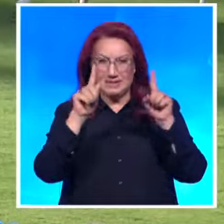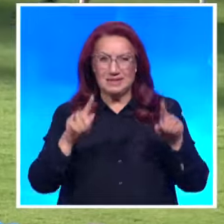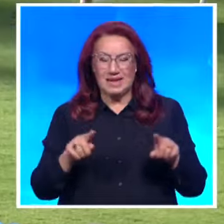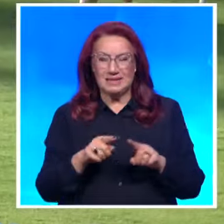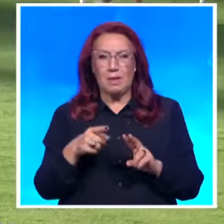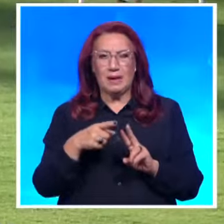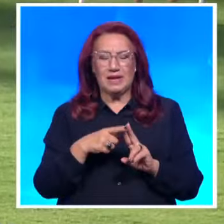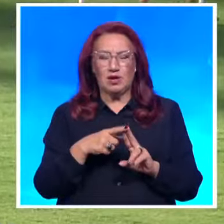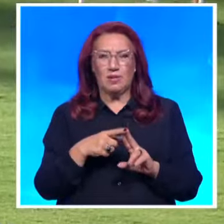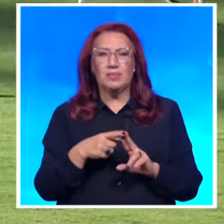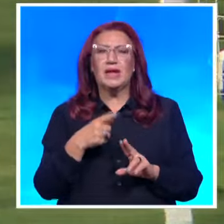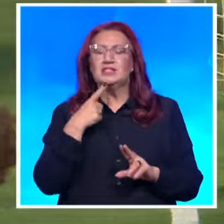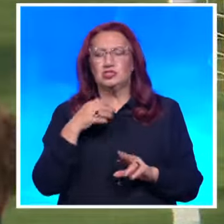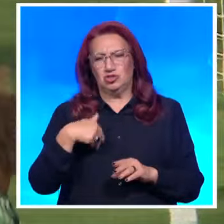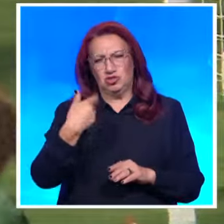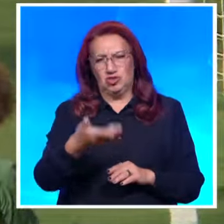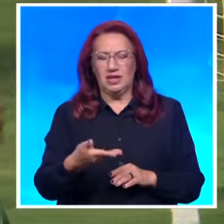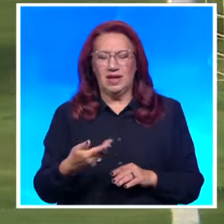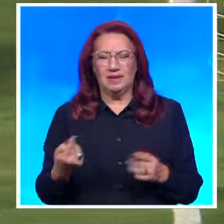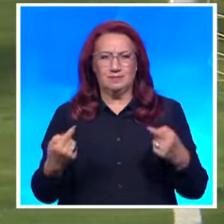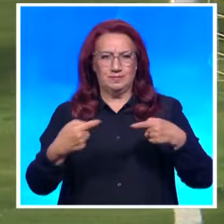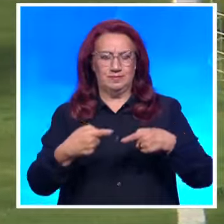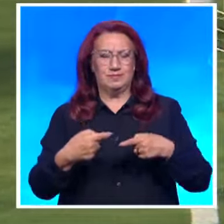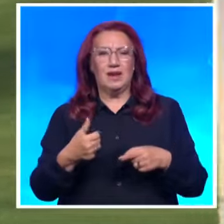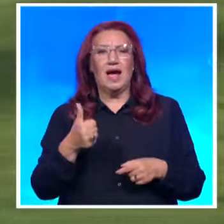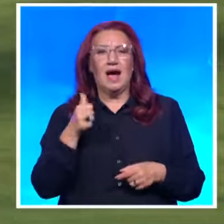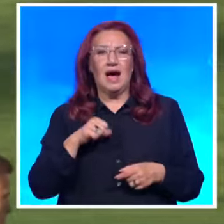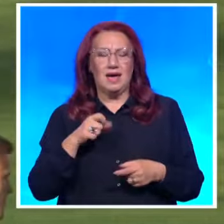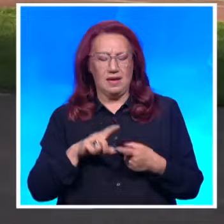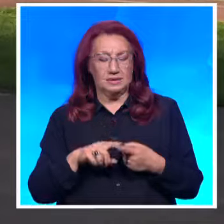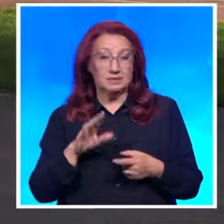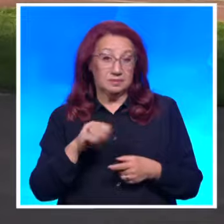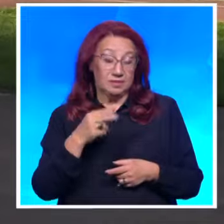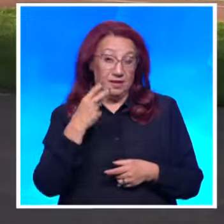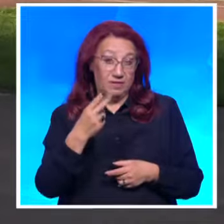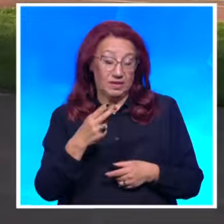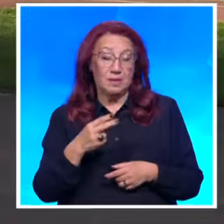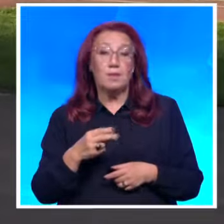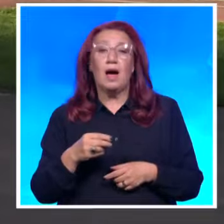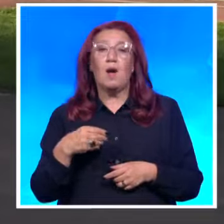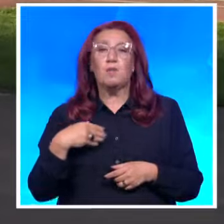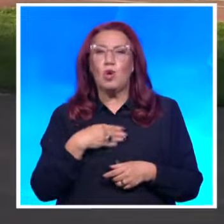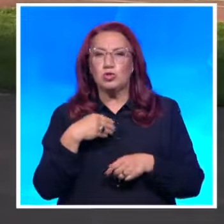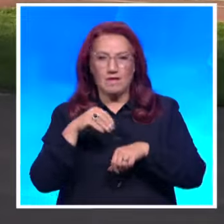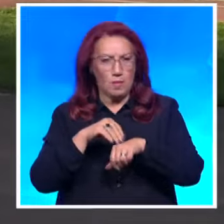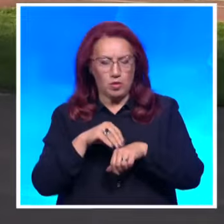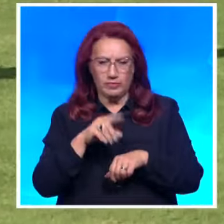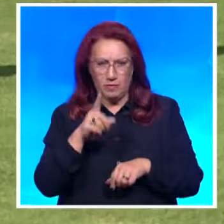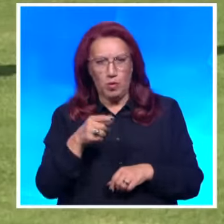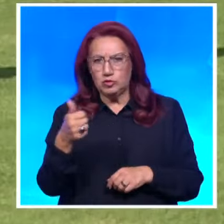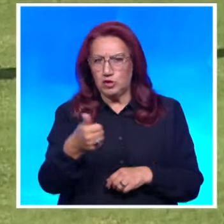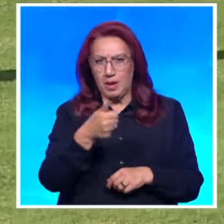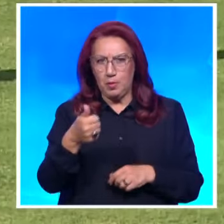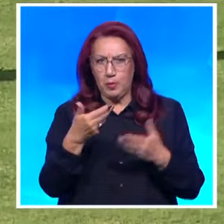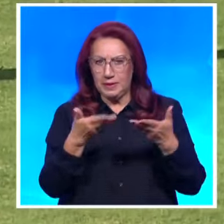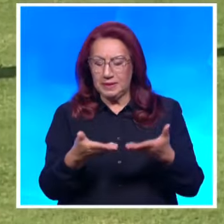написаха: играем срещу Аякс. Да видим обаче дали Ботев Пловдив ще покаже, че може да превъзмогне всичко това и да се справи срещу именития си